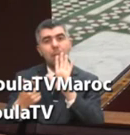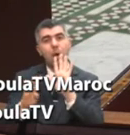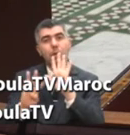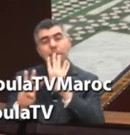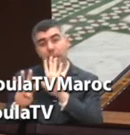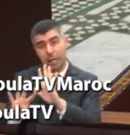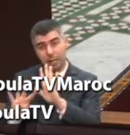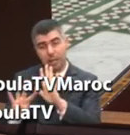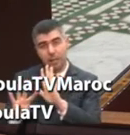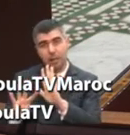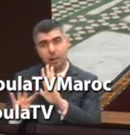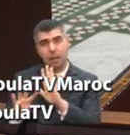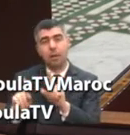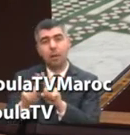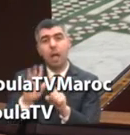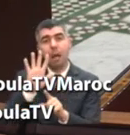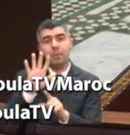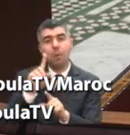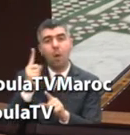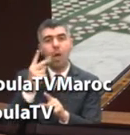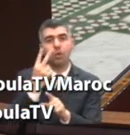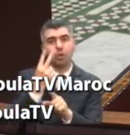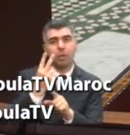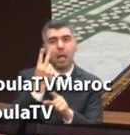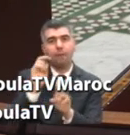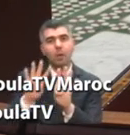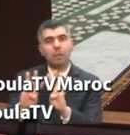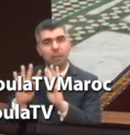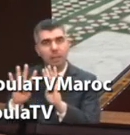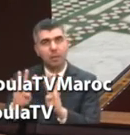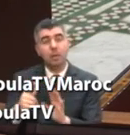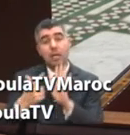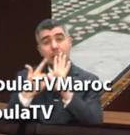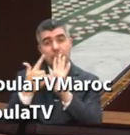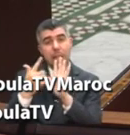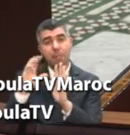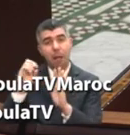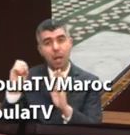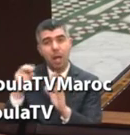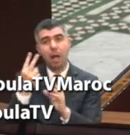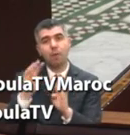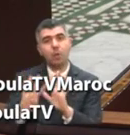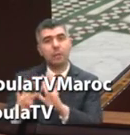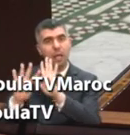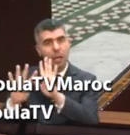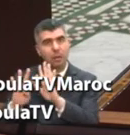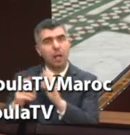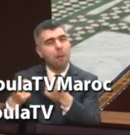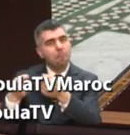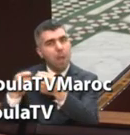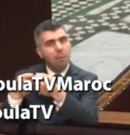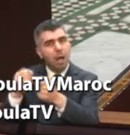التخصصات 2017 الى 521 في 2018 الى 700 في 2019. نفس الشيء